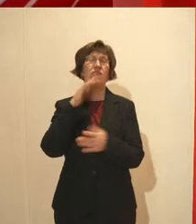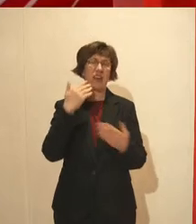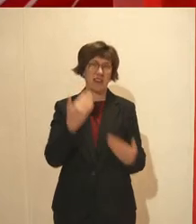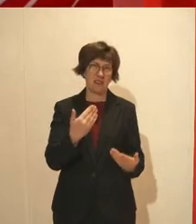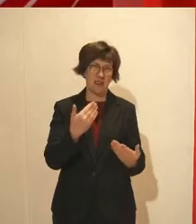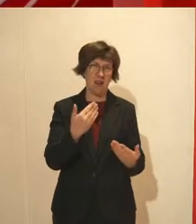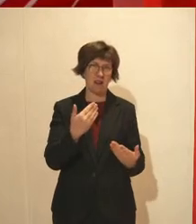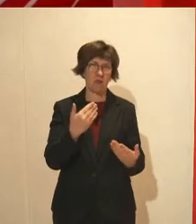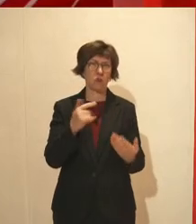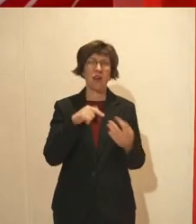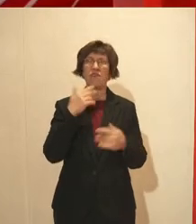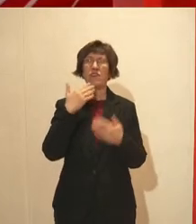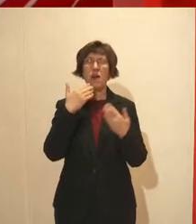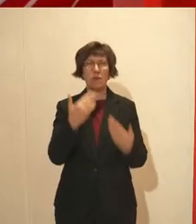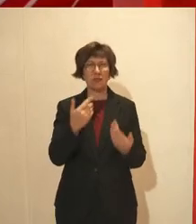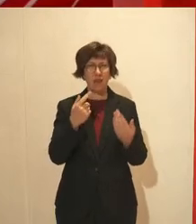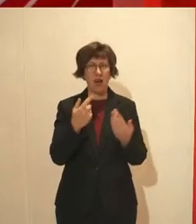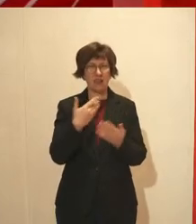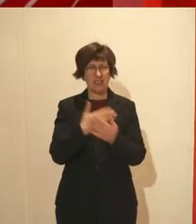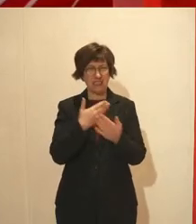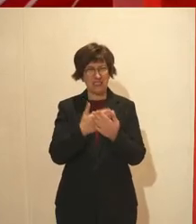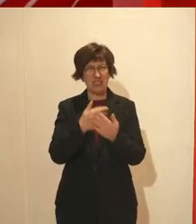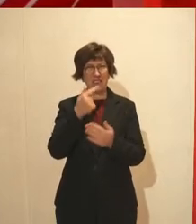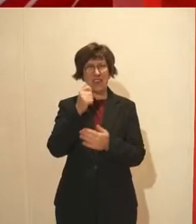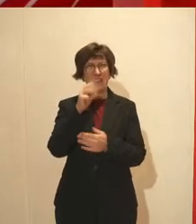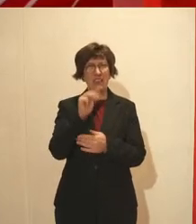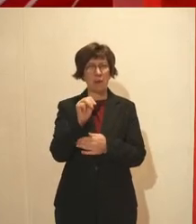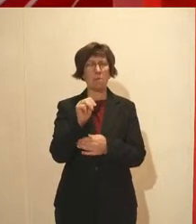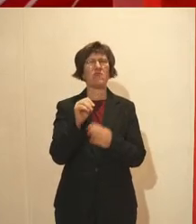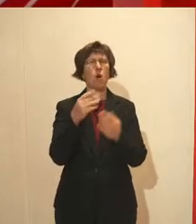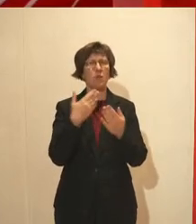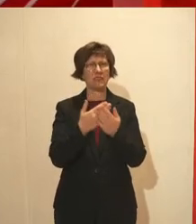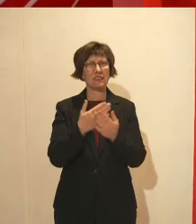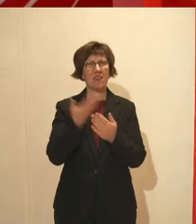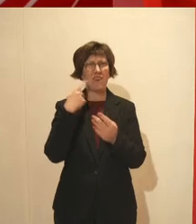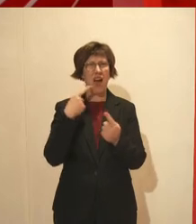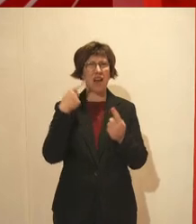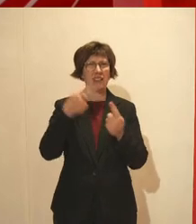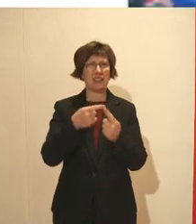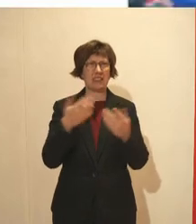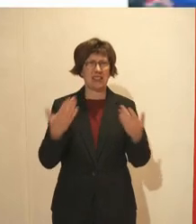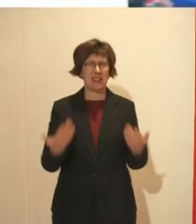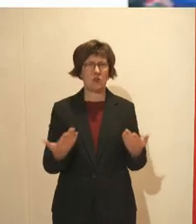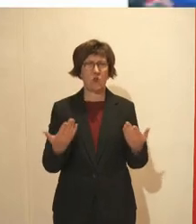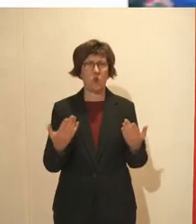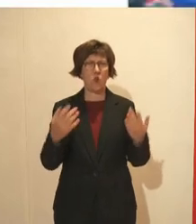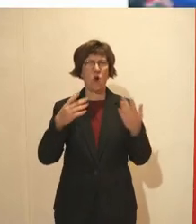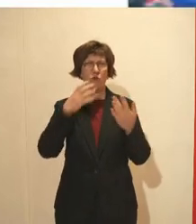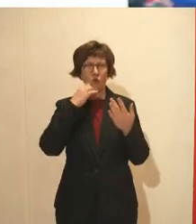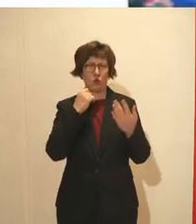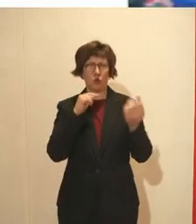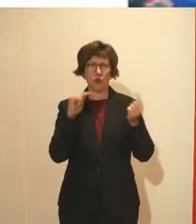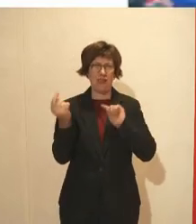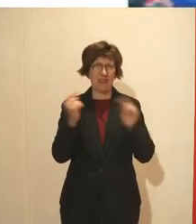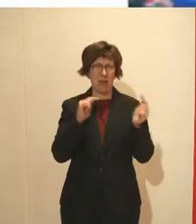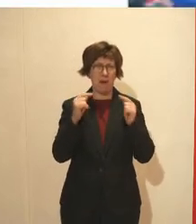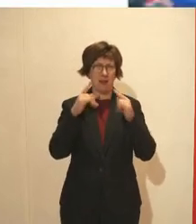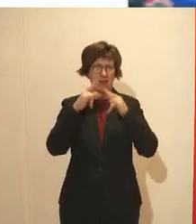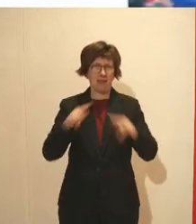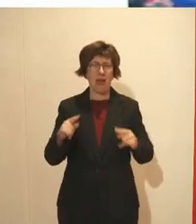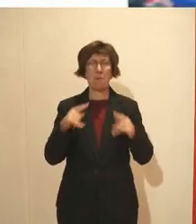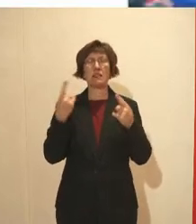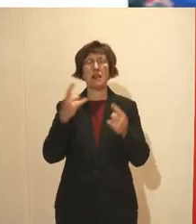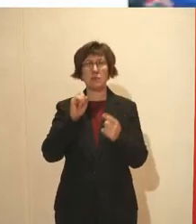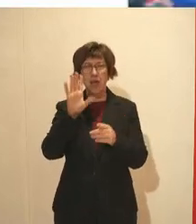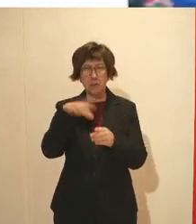wir bedanken uns bei dir tim denn genau das war heute unser großer wunsch beim debatten kommt dass ihr euch